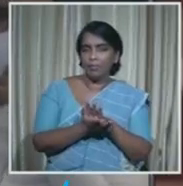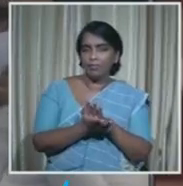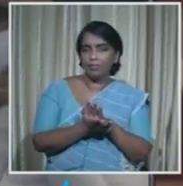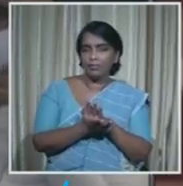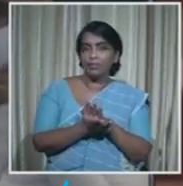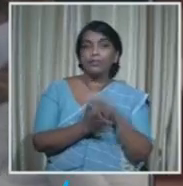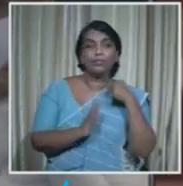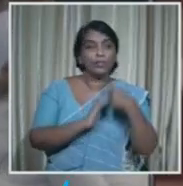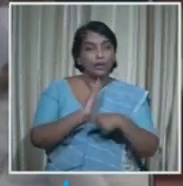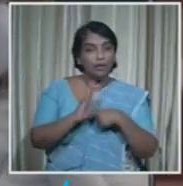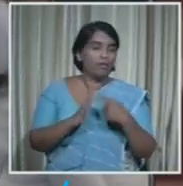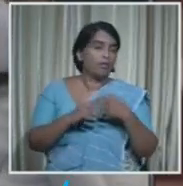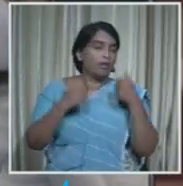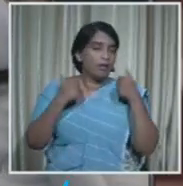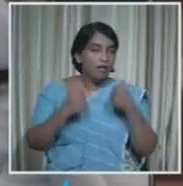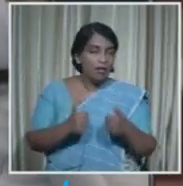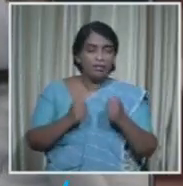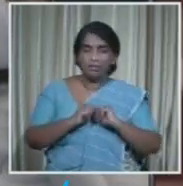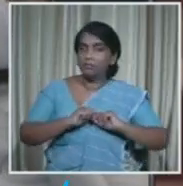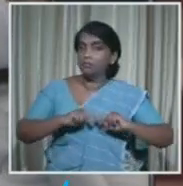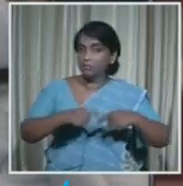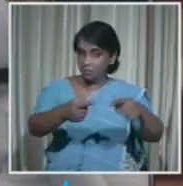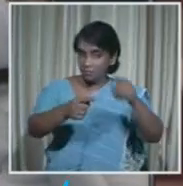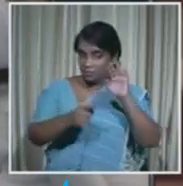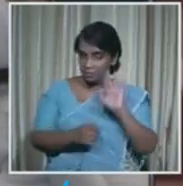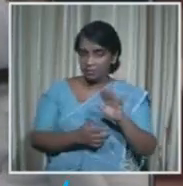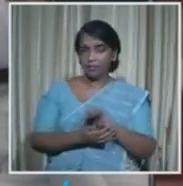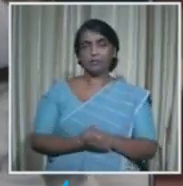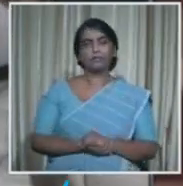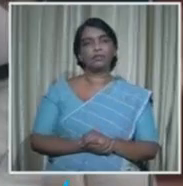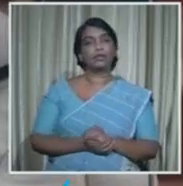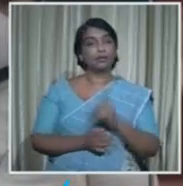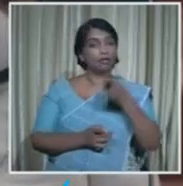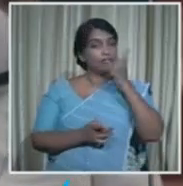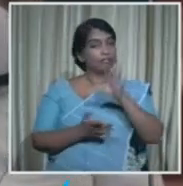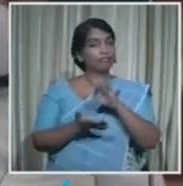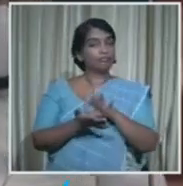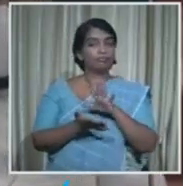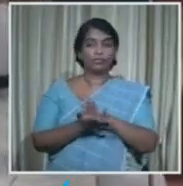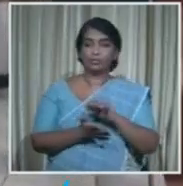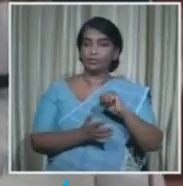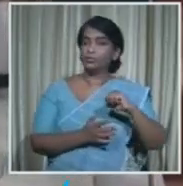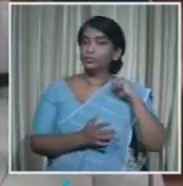me rata hari magata geniyanna nan riju teendu ganna wenawa